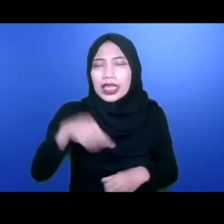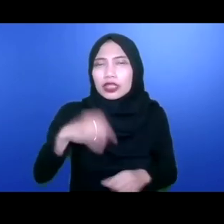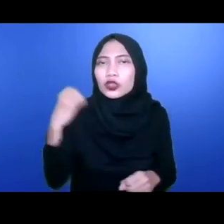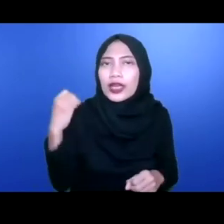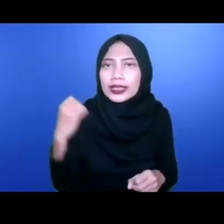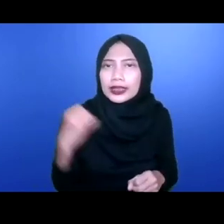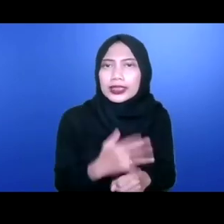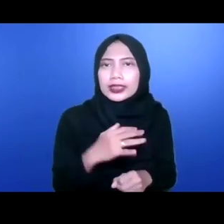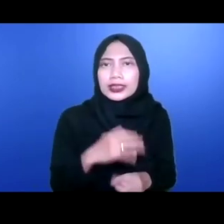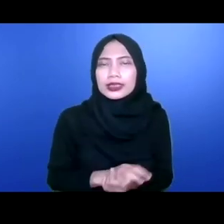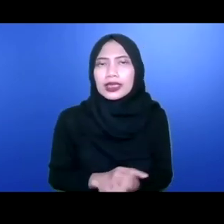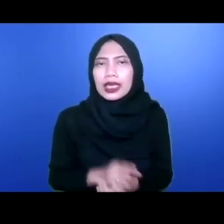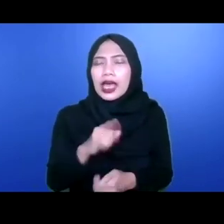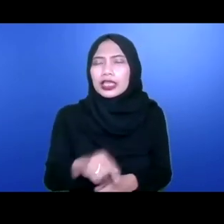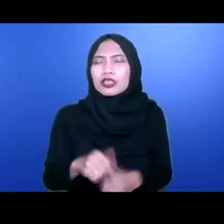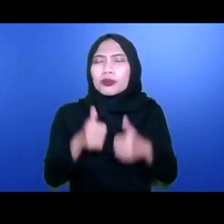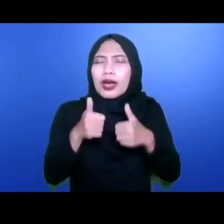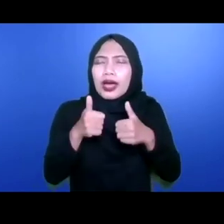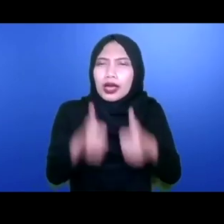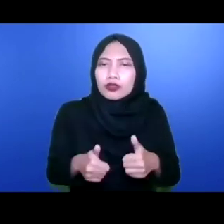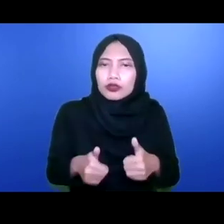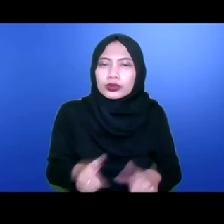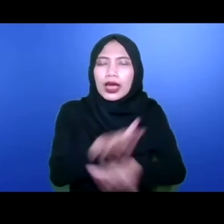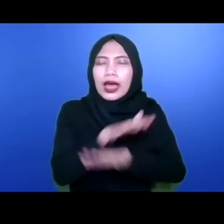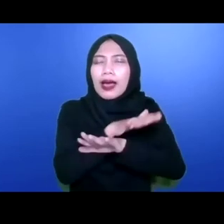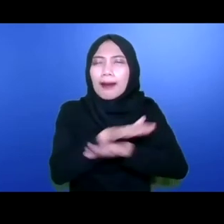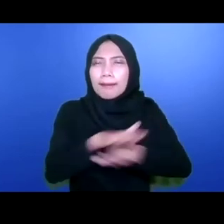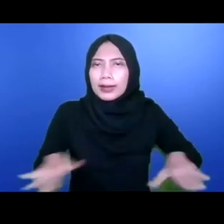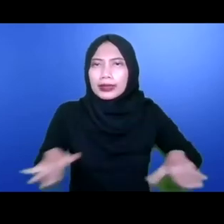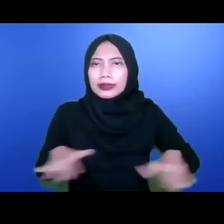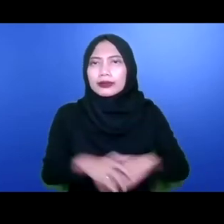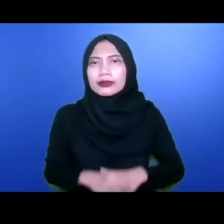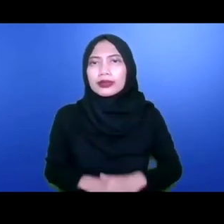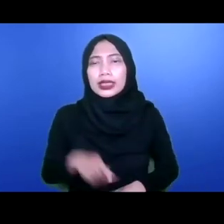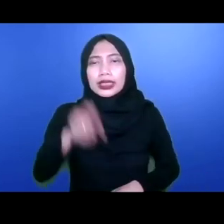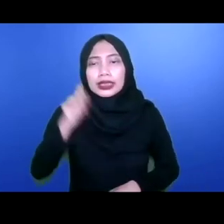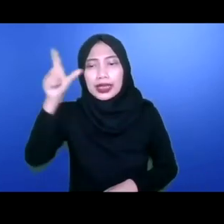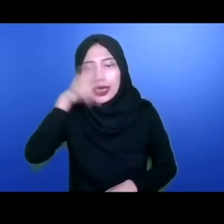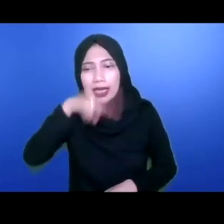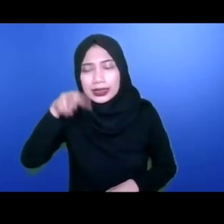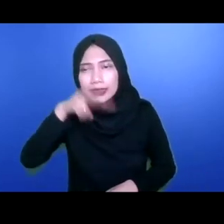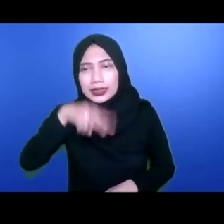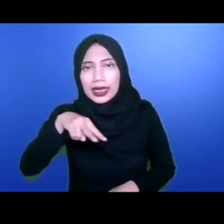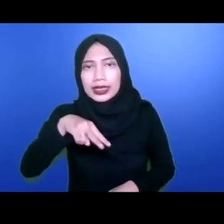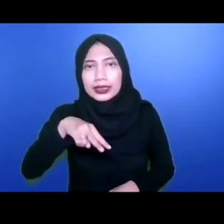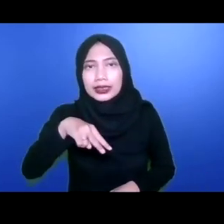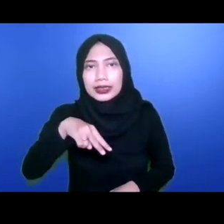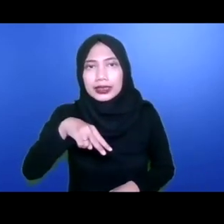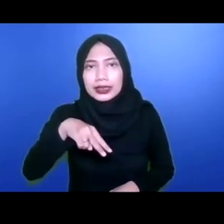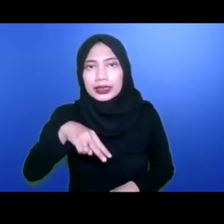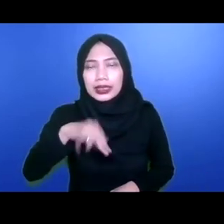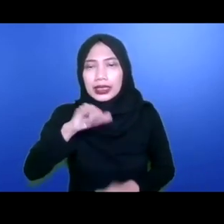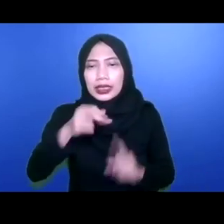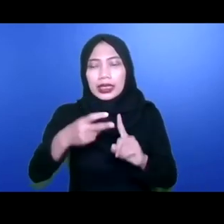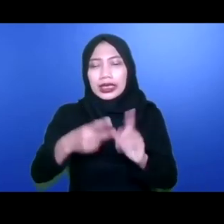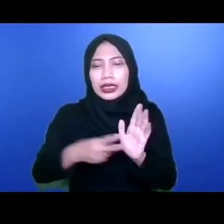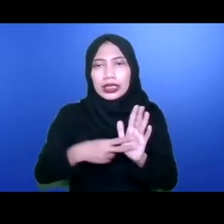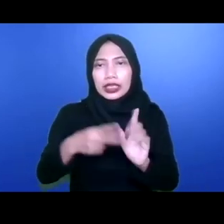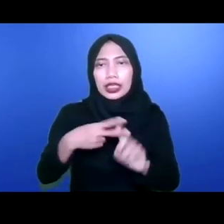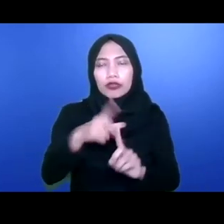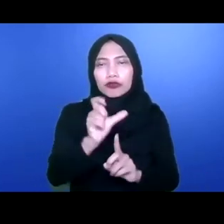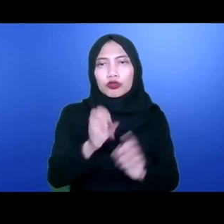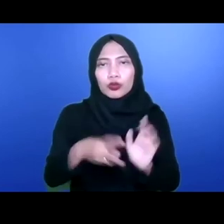Ini higienis loh cara bayarnya. Kita gunakan influencer. Nggak usah BI yang ngomong, nggak usah penyelenggara yang